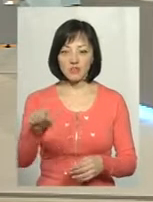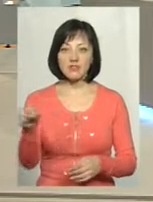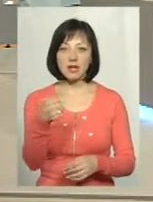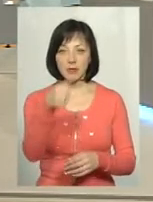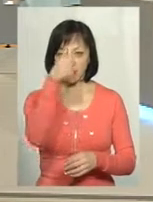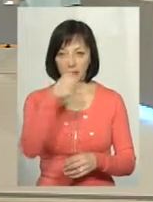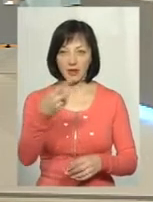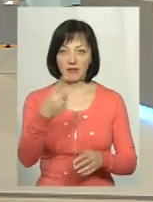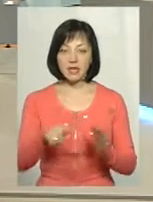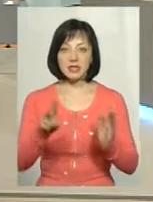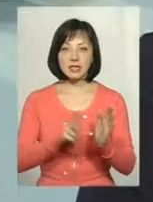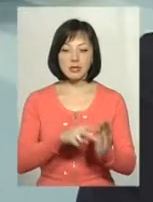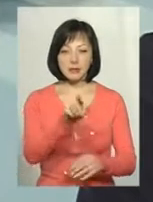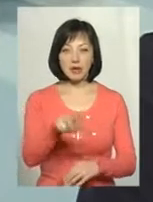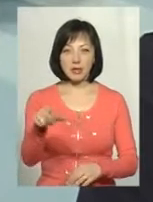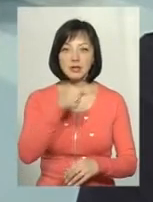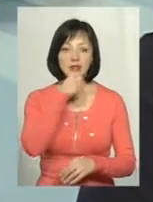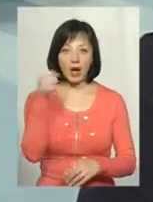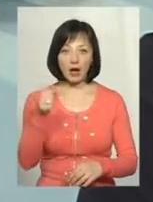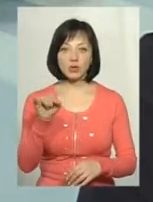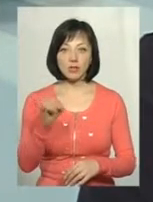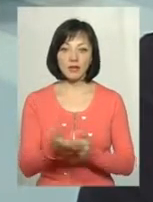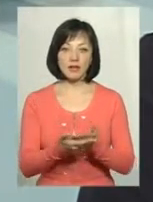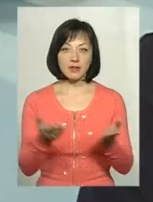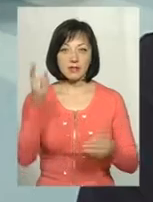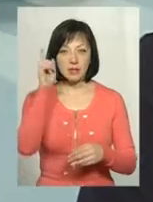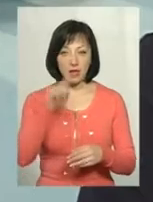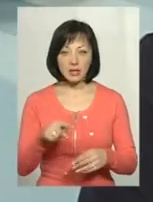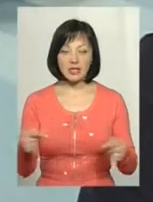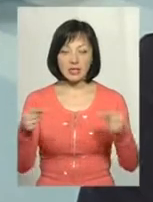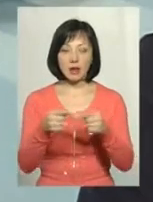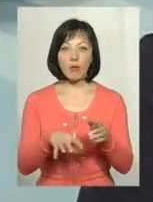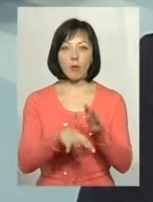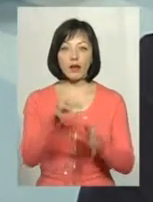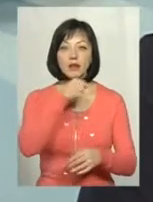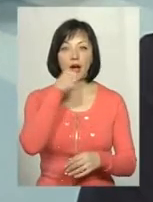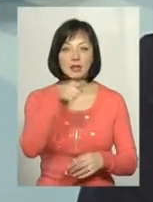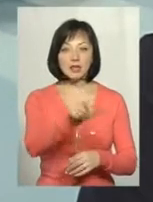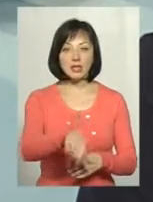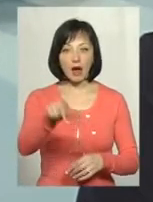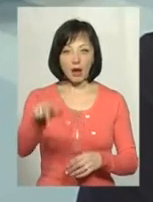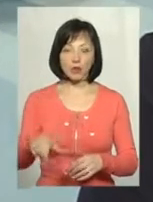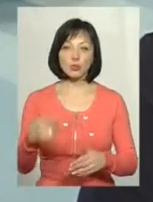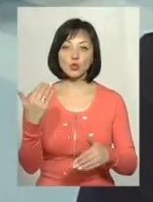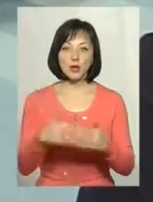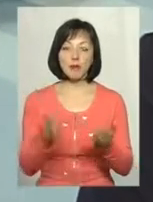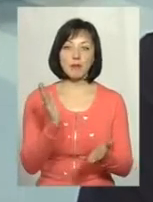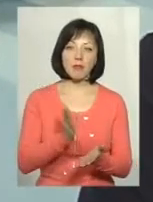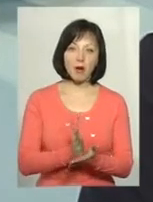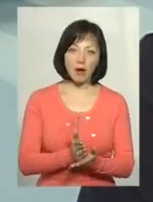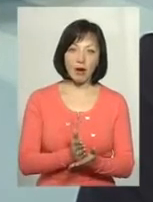обрали 27 старост. І ви знаєте, саме обрання старост, де вже люди дійсно